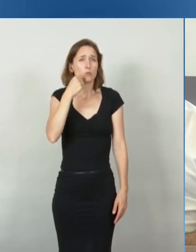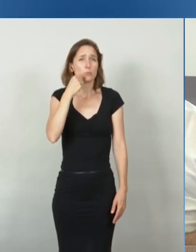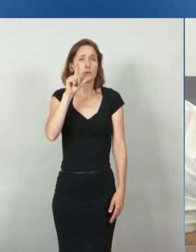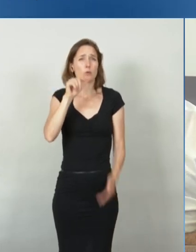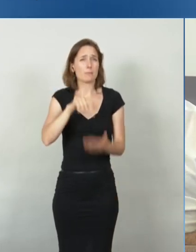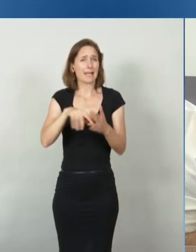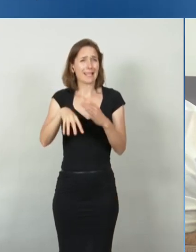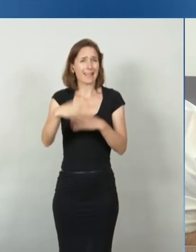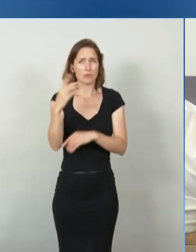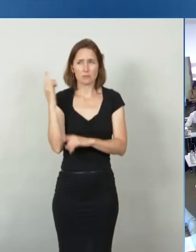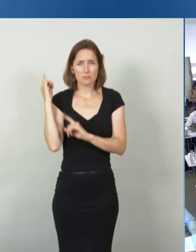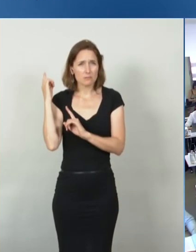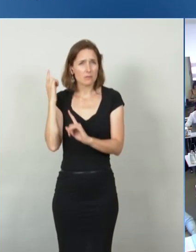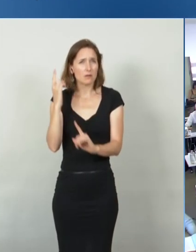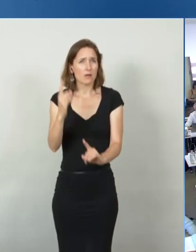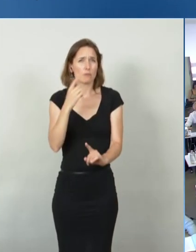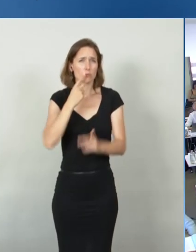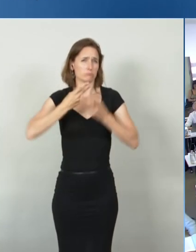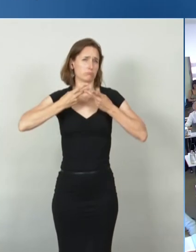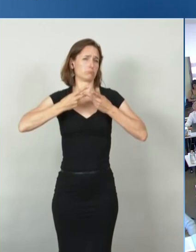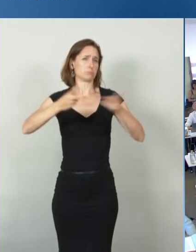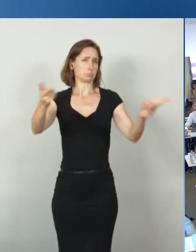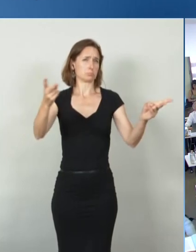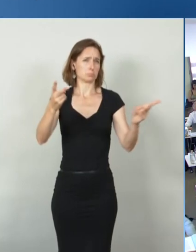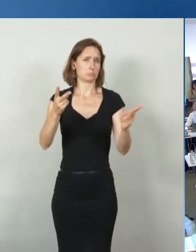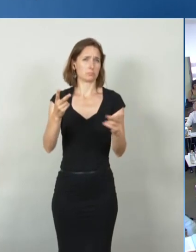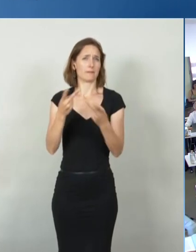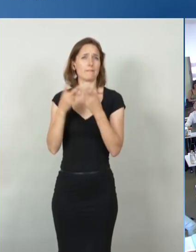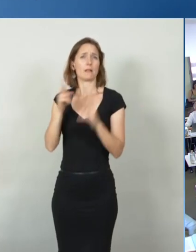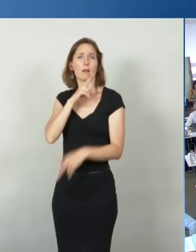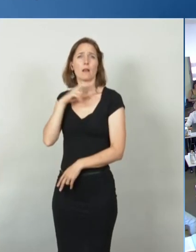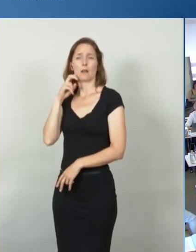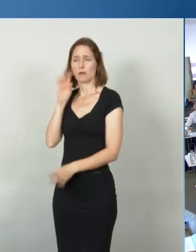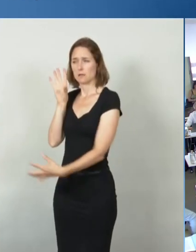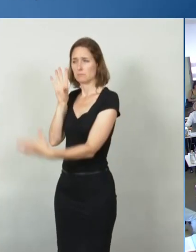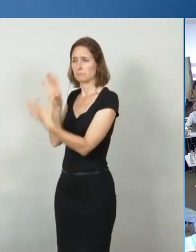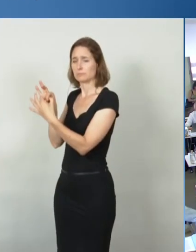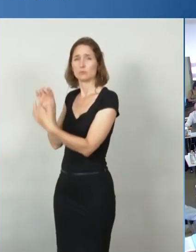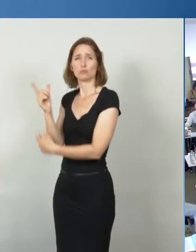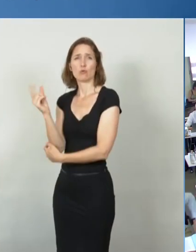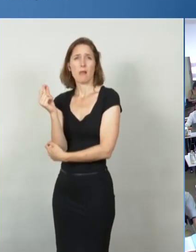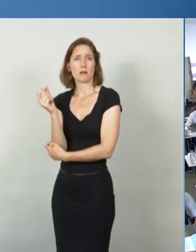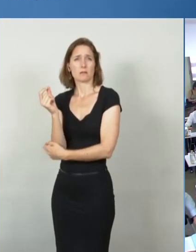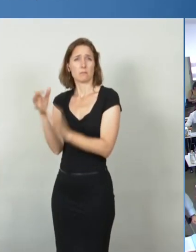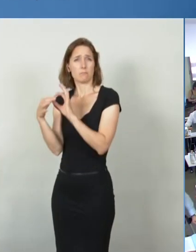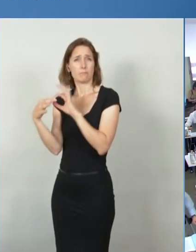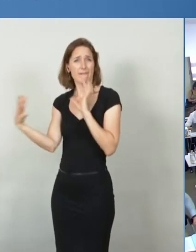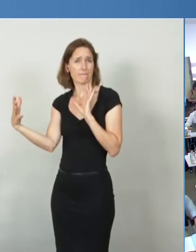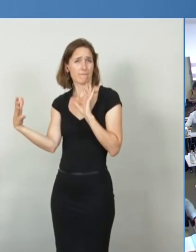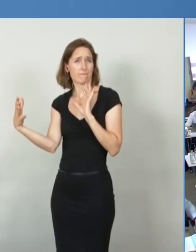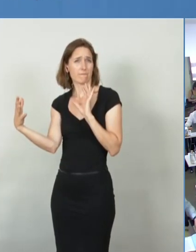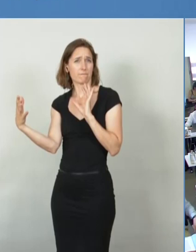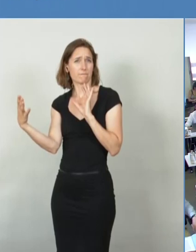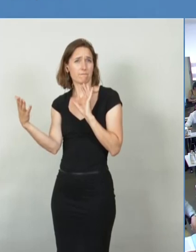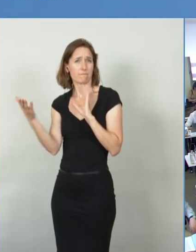que le jumelage avec reovote était rompu ça fait 8 ans que vous